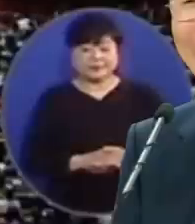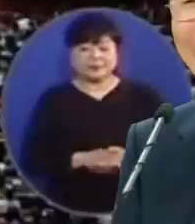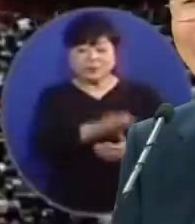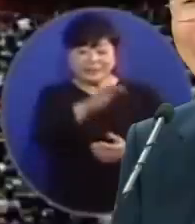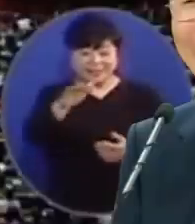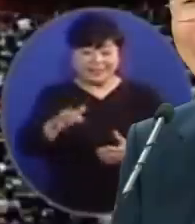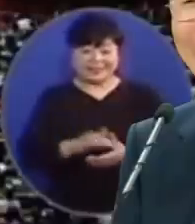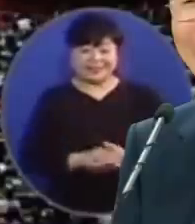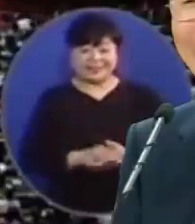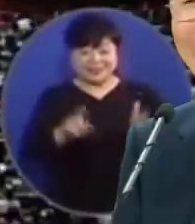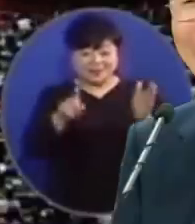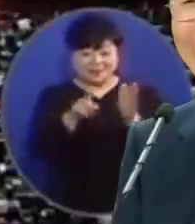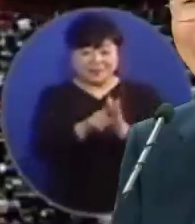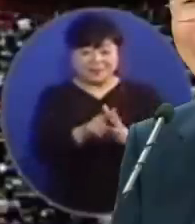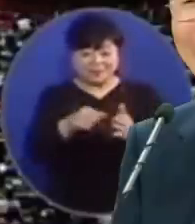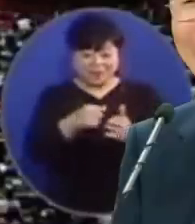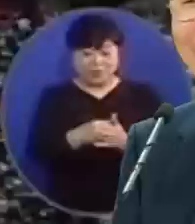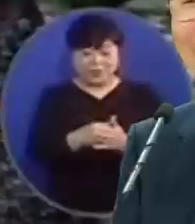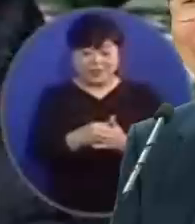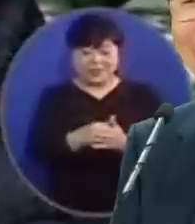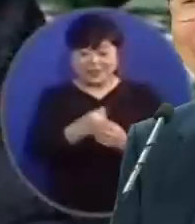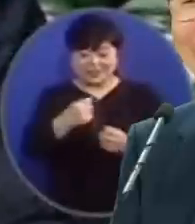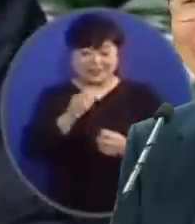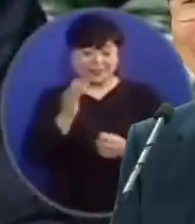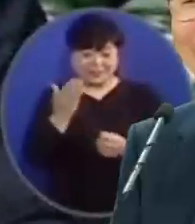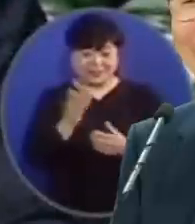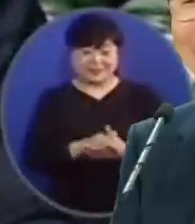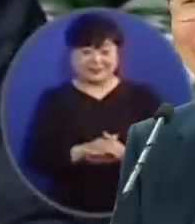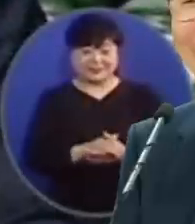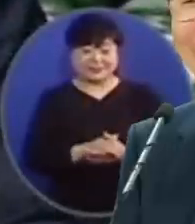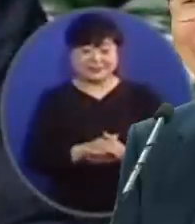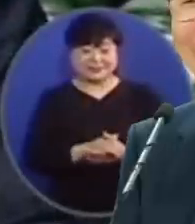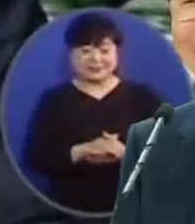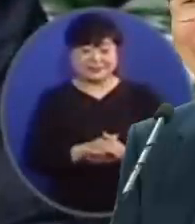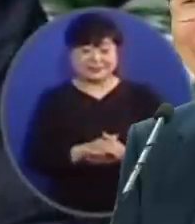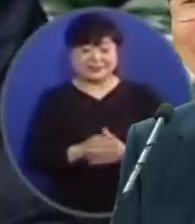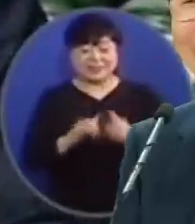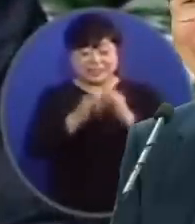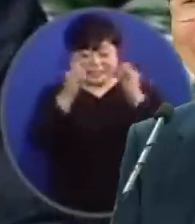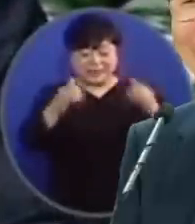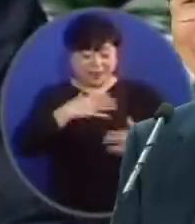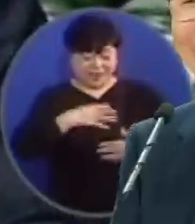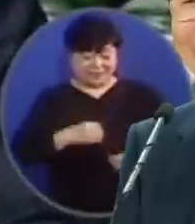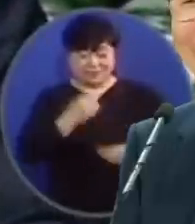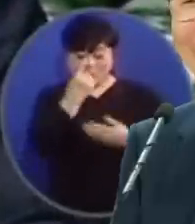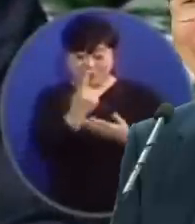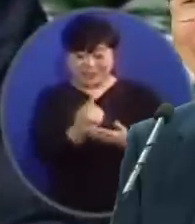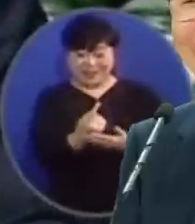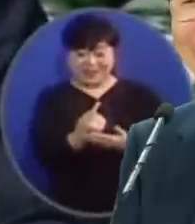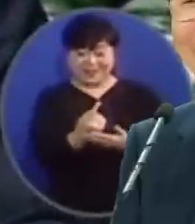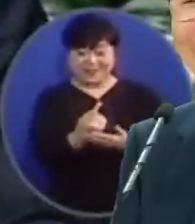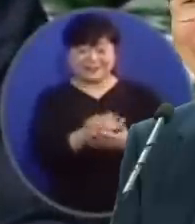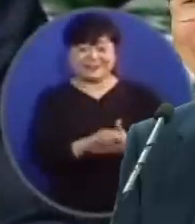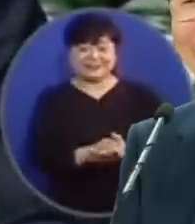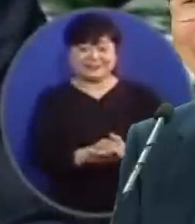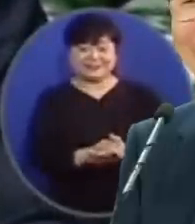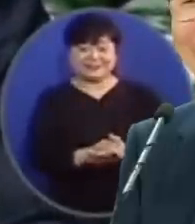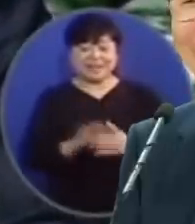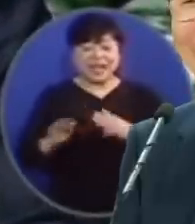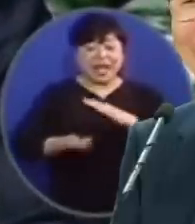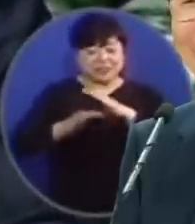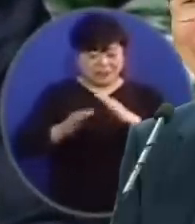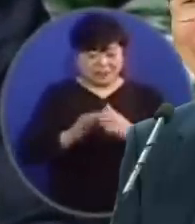우리가 믿음과 용기와 담대함을 가져야 사회가 안정되는 것입니다. 한